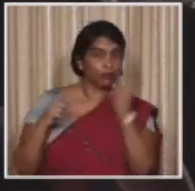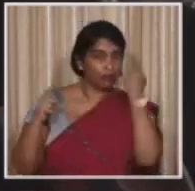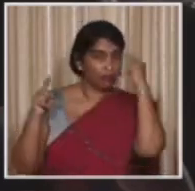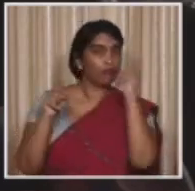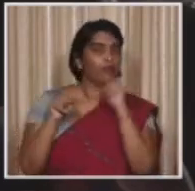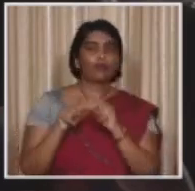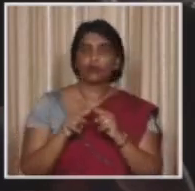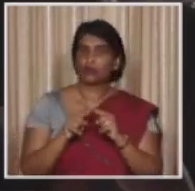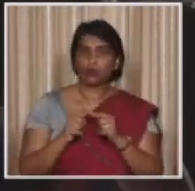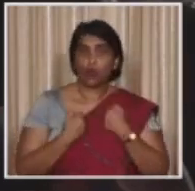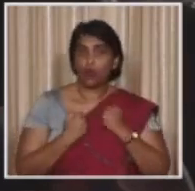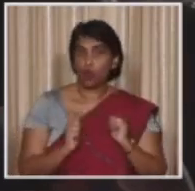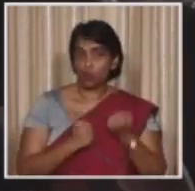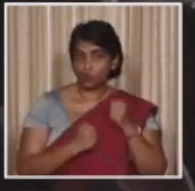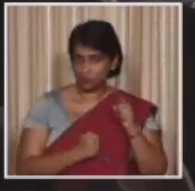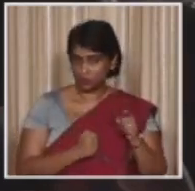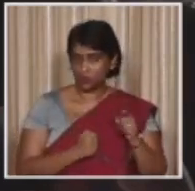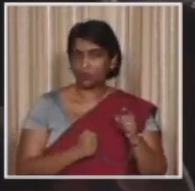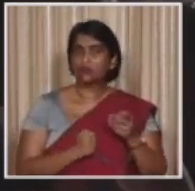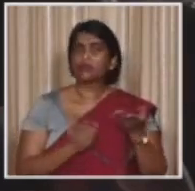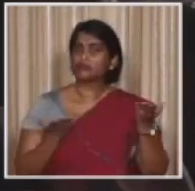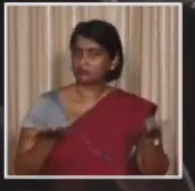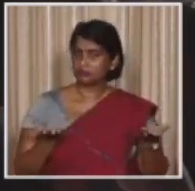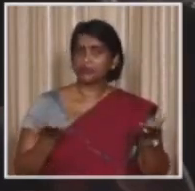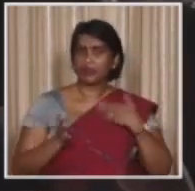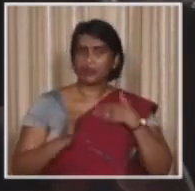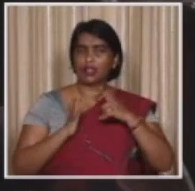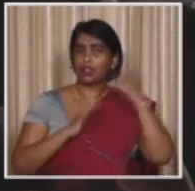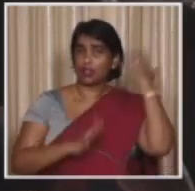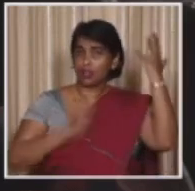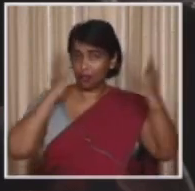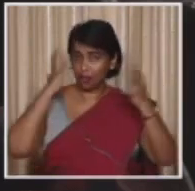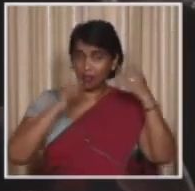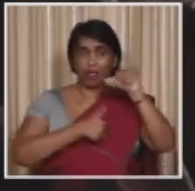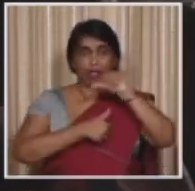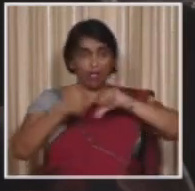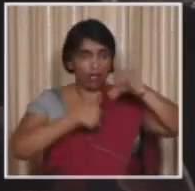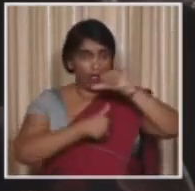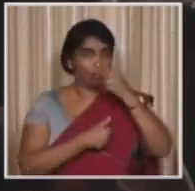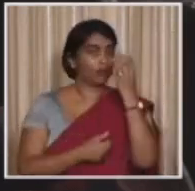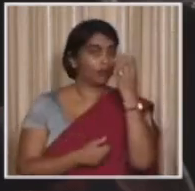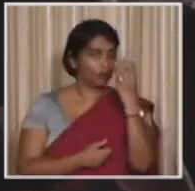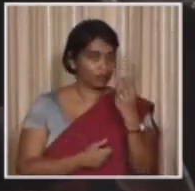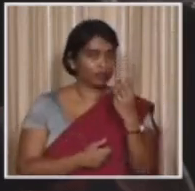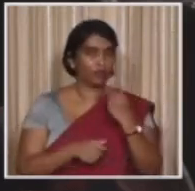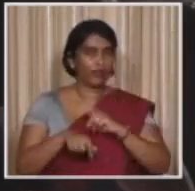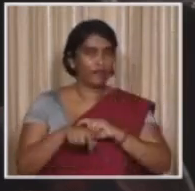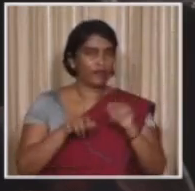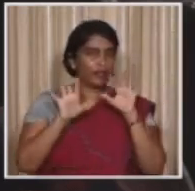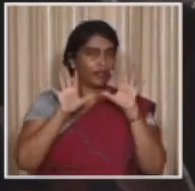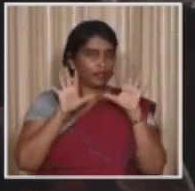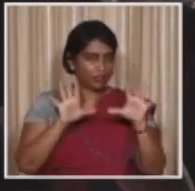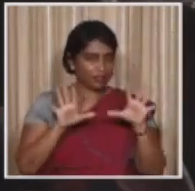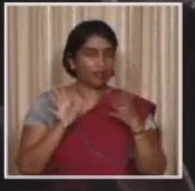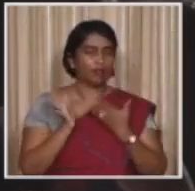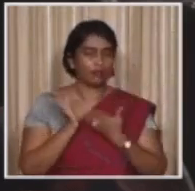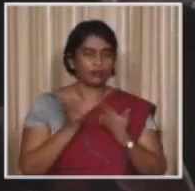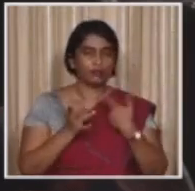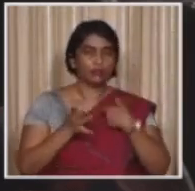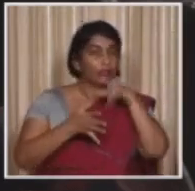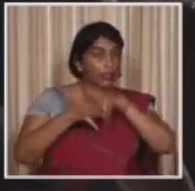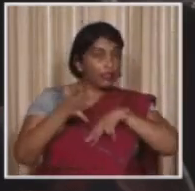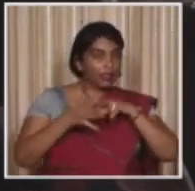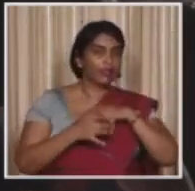සඳහා උත්සාහ ගන්න. ඉතින් මේ අන්තර්ජාතික ආයතන තුනක් මට විනාඩි 10ක් තියෙන හින්දා මේවා තියෙන